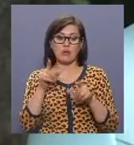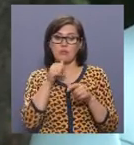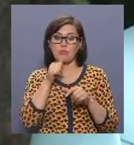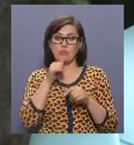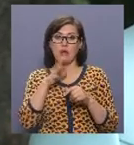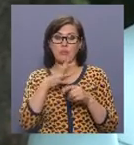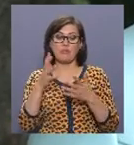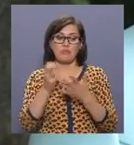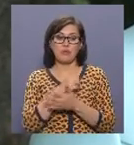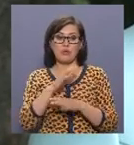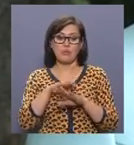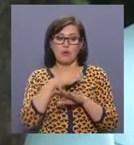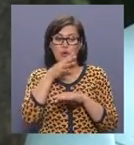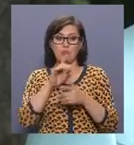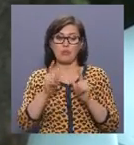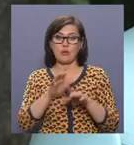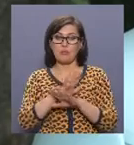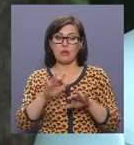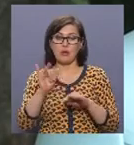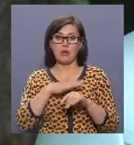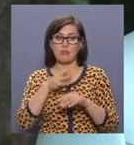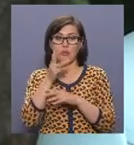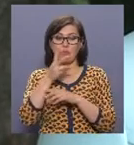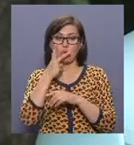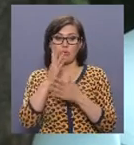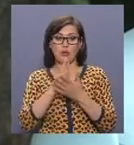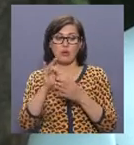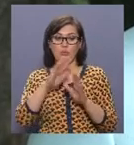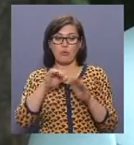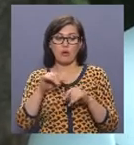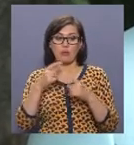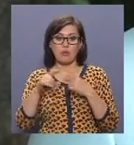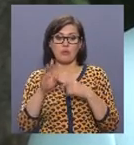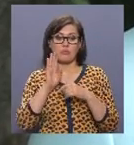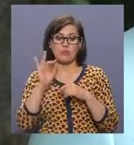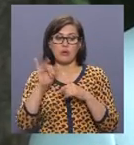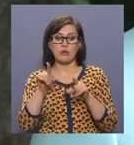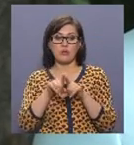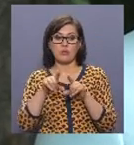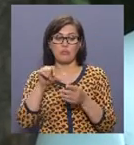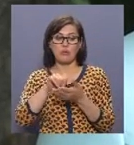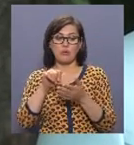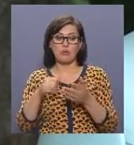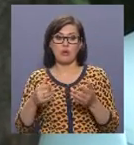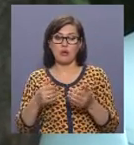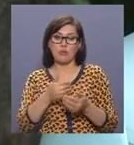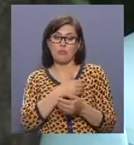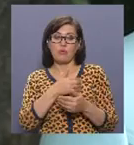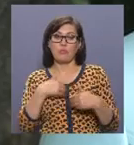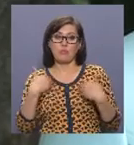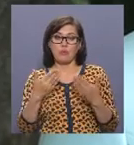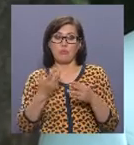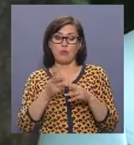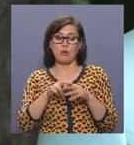шақырыпты. Ол біраз уақытқа дейін келіспеген. Біз оның камерадан көрдік. Артынша басқа келіншек келіп оған қатысуға ынтасын білдіреді. Кейін анам да